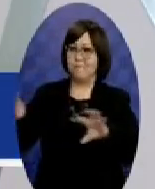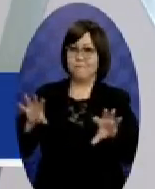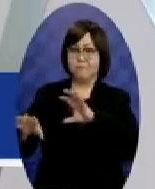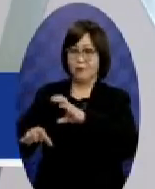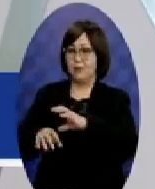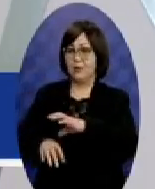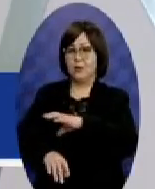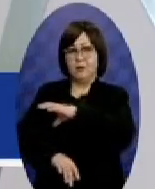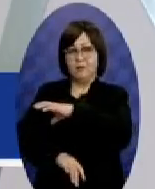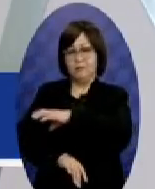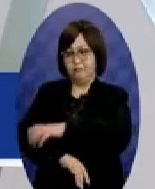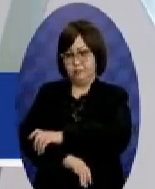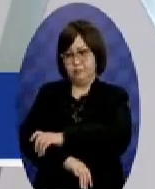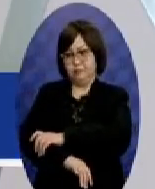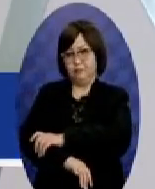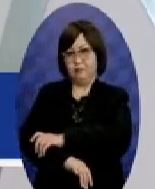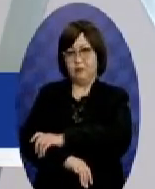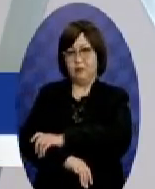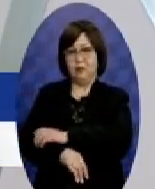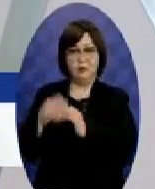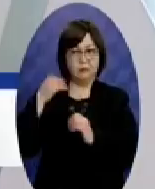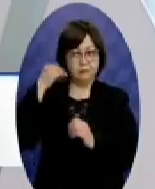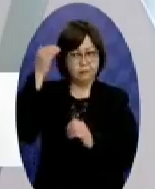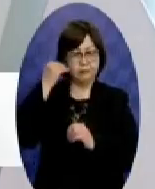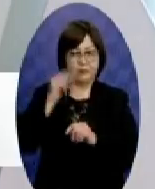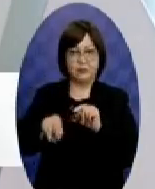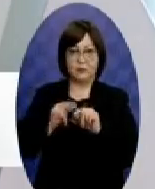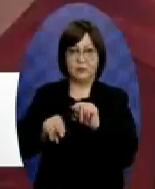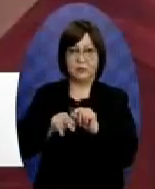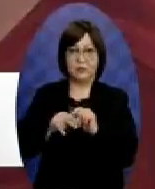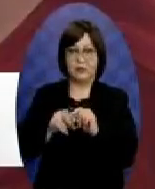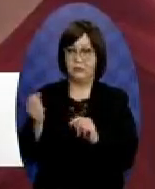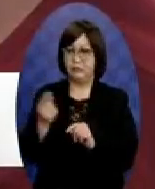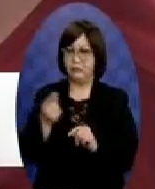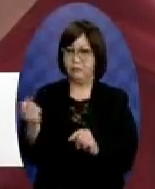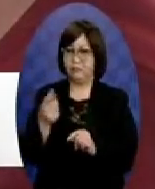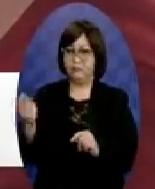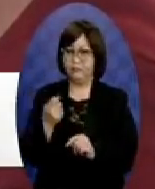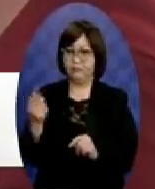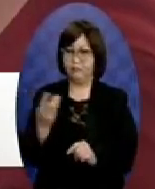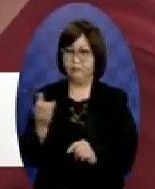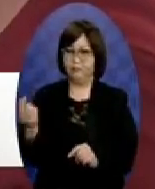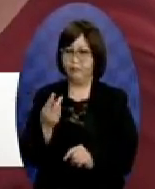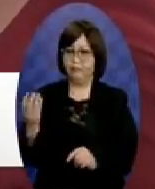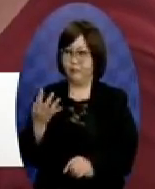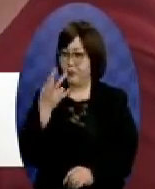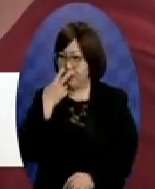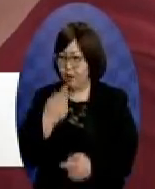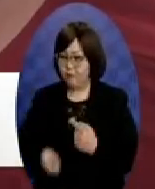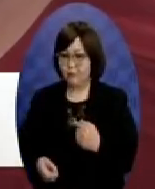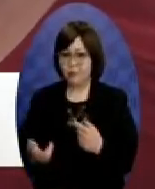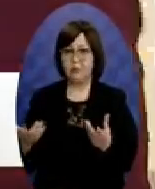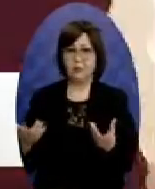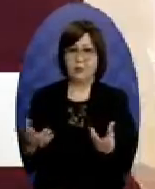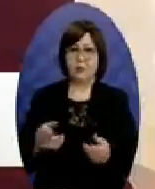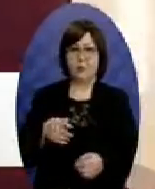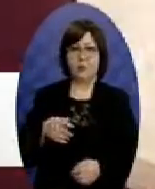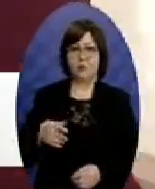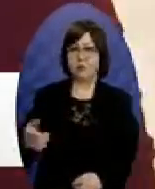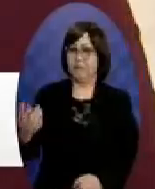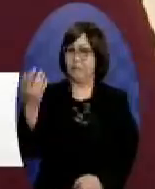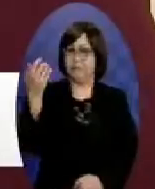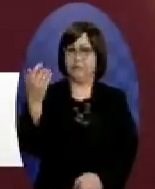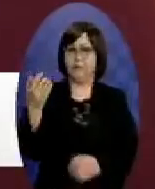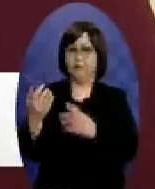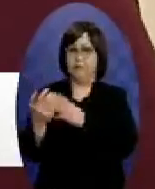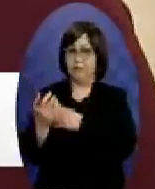байгуулсан. Тэр энэ болон ямар учиртай болон бэ гэхээр манай харилцагчид нар маань хаан банкны салбарт орж ирээд банк санхүүгийн цогц үйлчлэгээ авахасаа гадна одоо